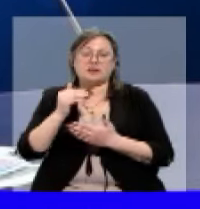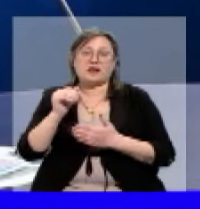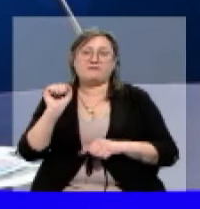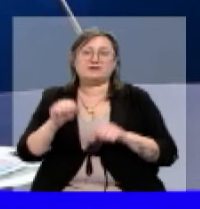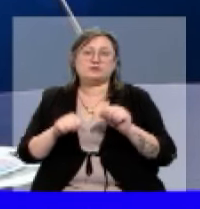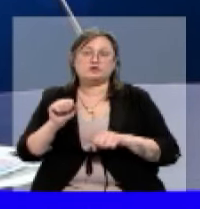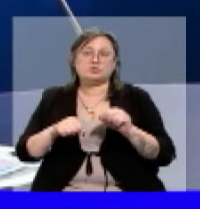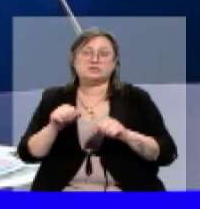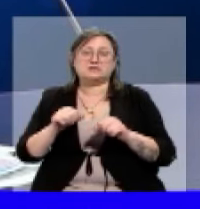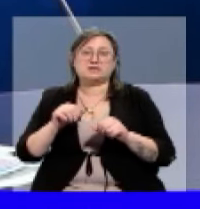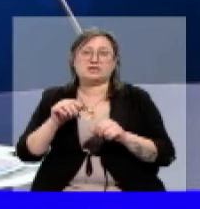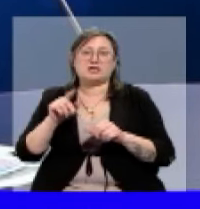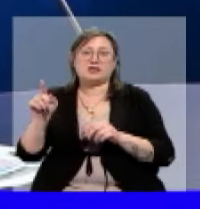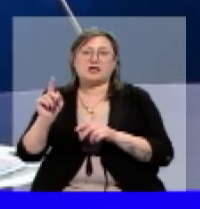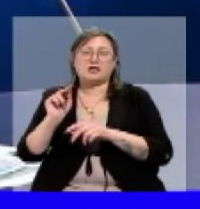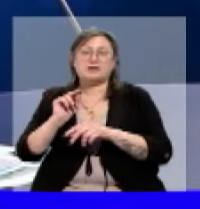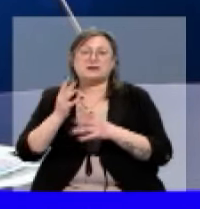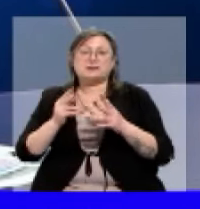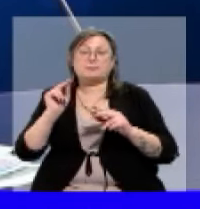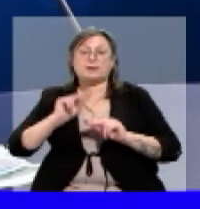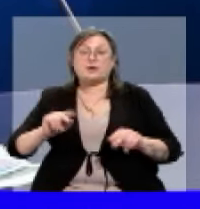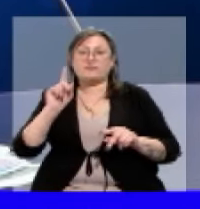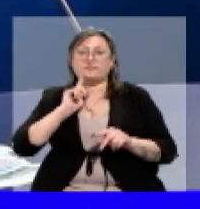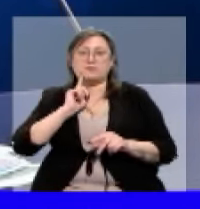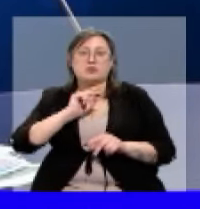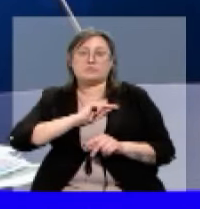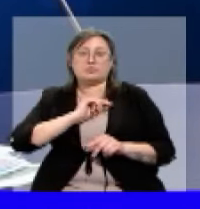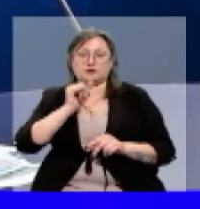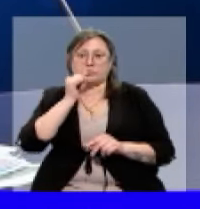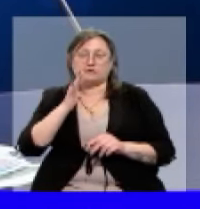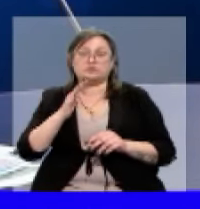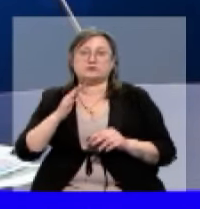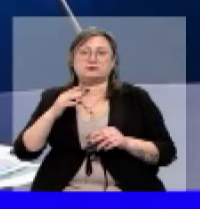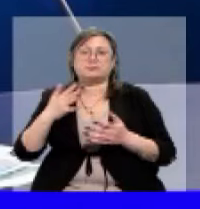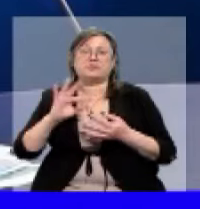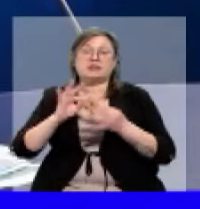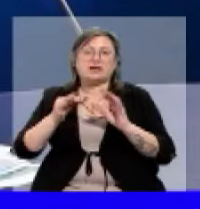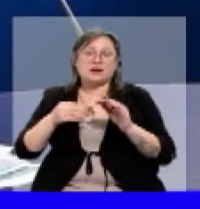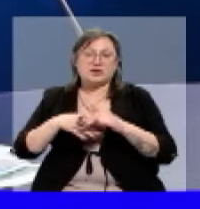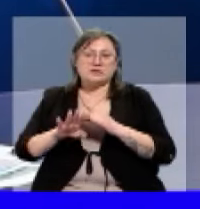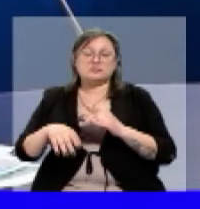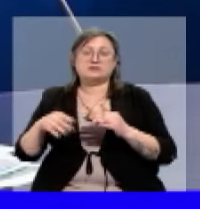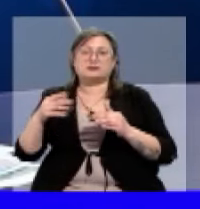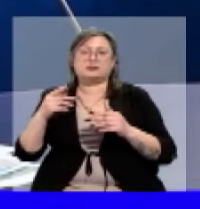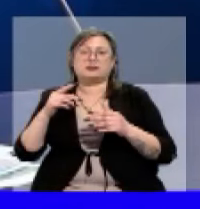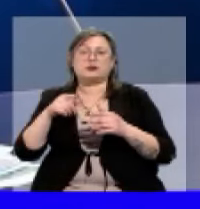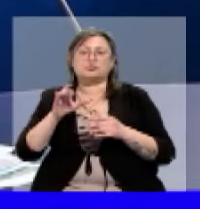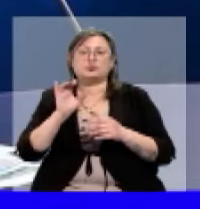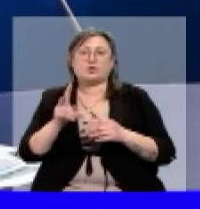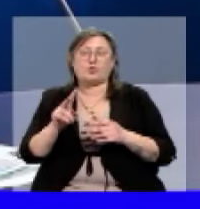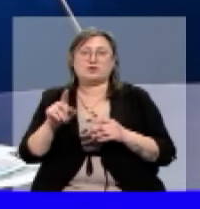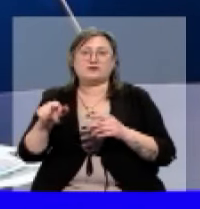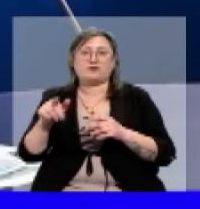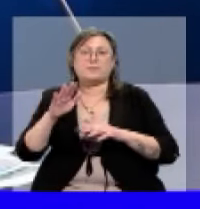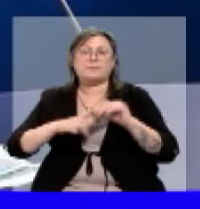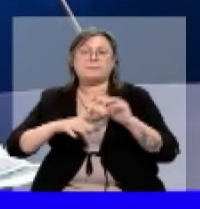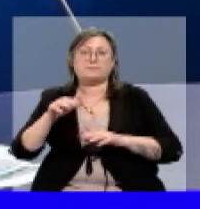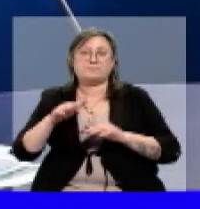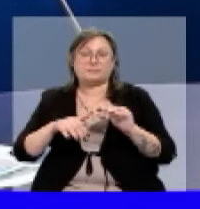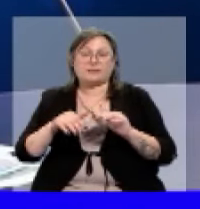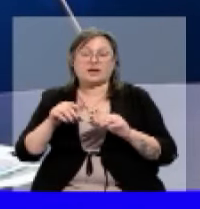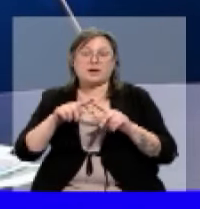уақытша еңбекке жарамсыз болса, декреттік демалыстан шықса, онда оның біліктілік санатының қолданылу мерзімі 2 жылға дейін ұзартылады.